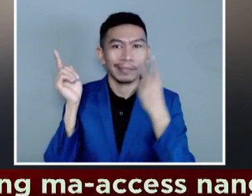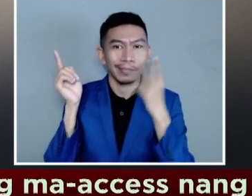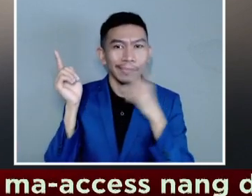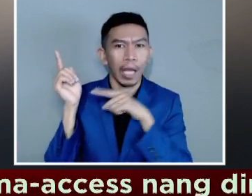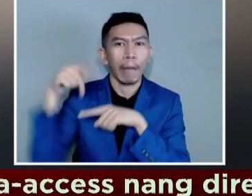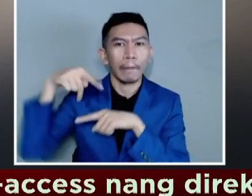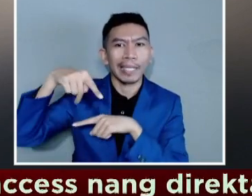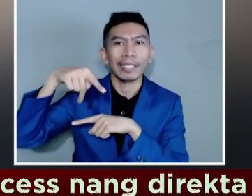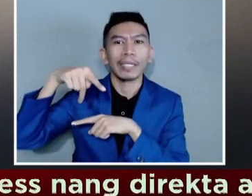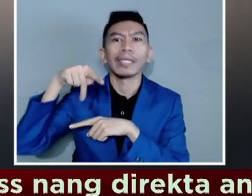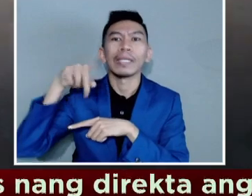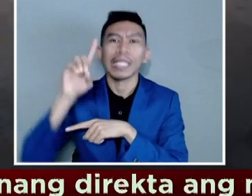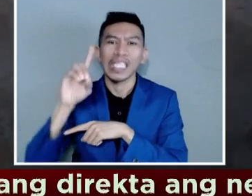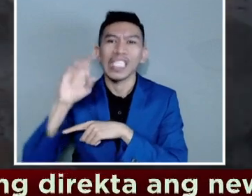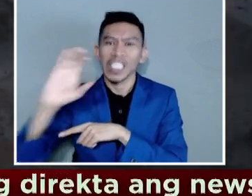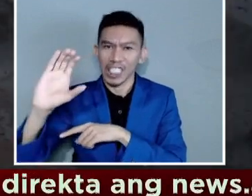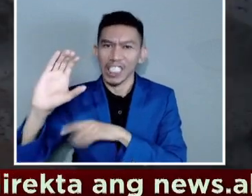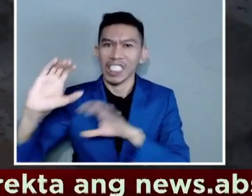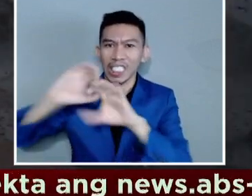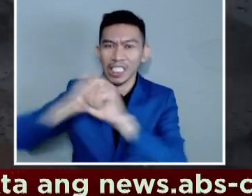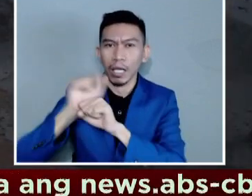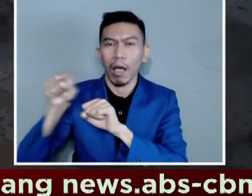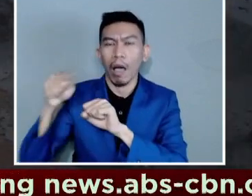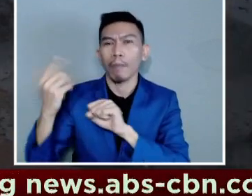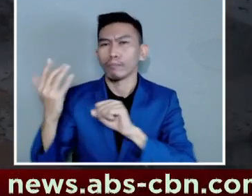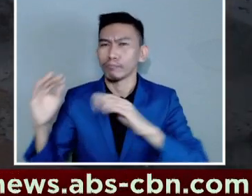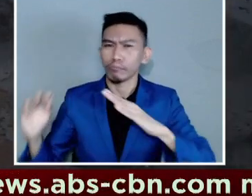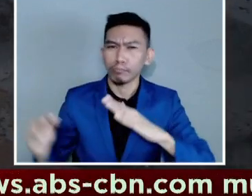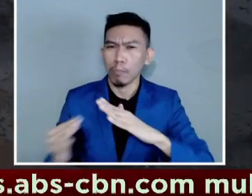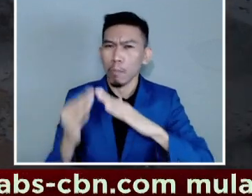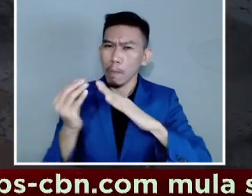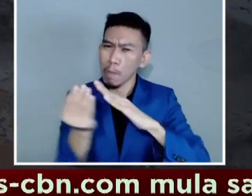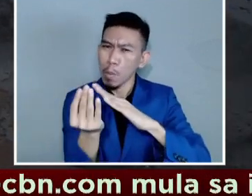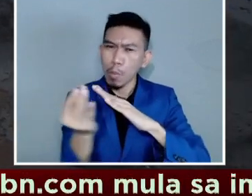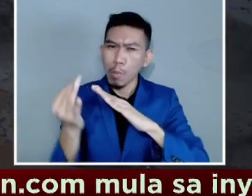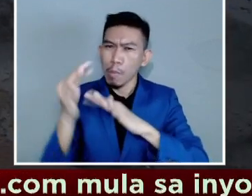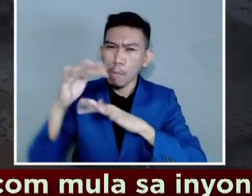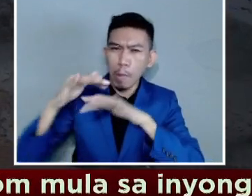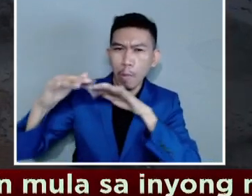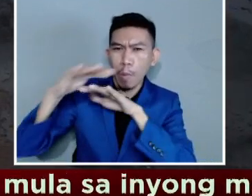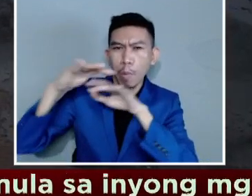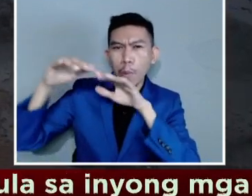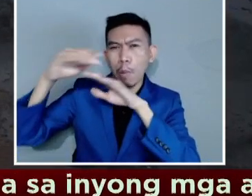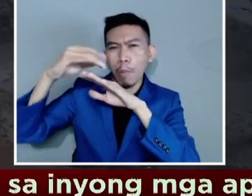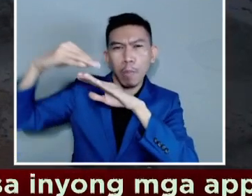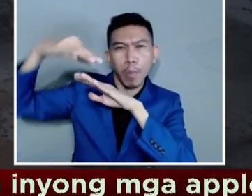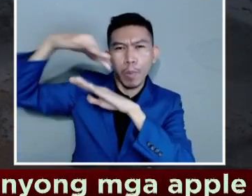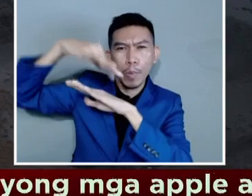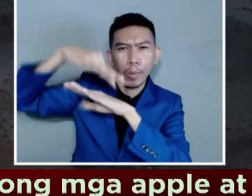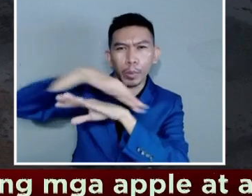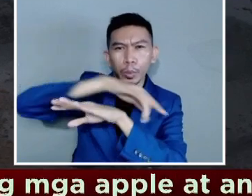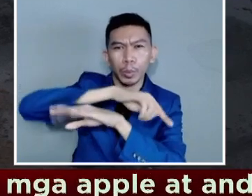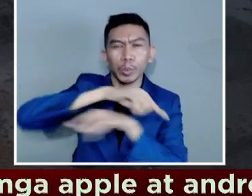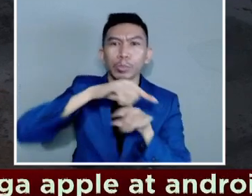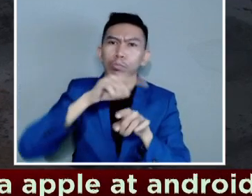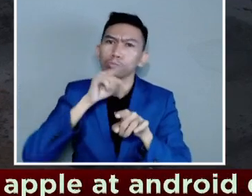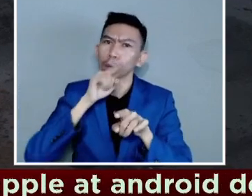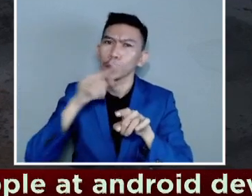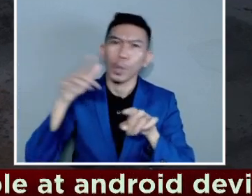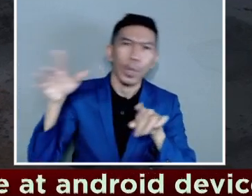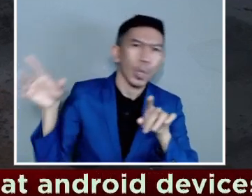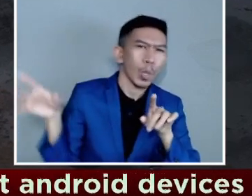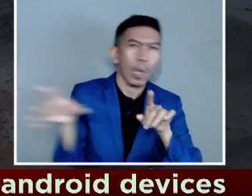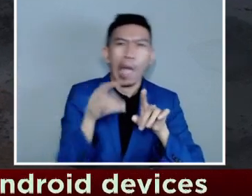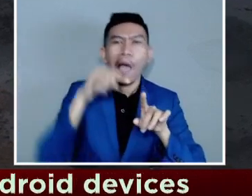na pagdaloy ng mainit na gas, abo at basag-basag na mga bato sa dalisdis ng bulkan. Nakakamatay ito at napakabilis na